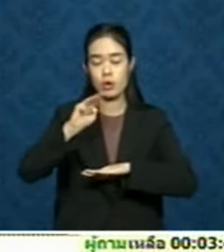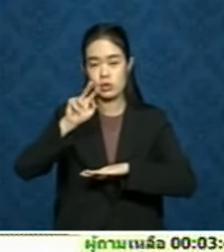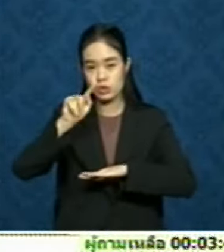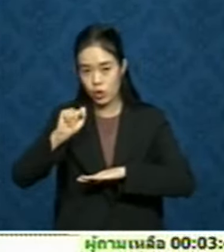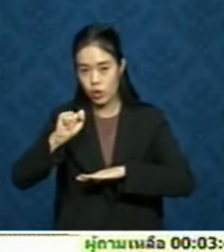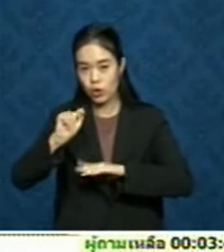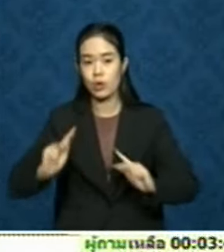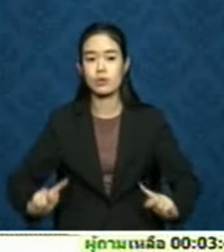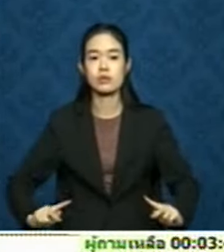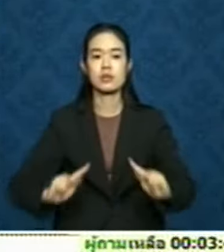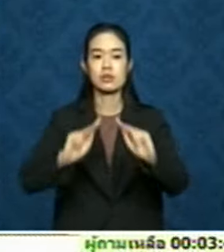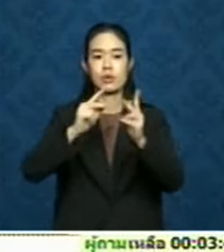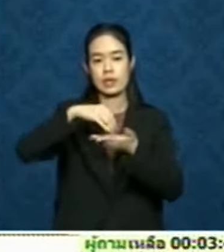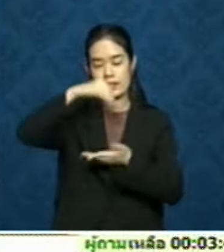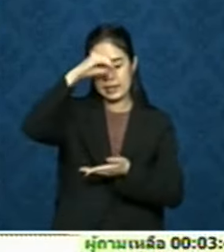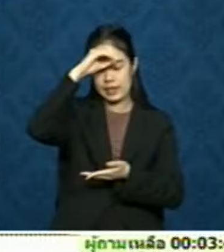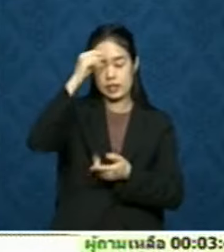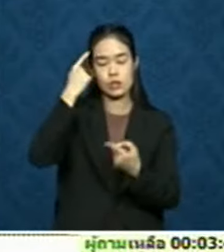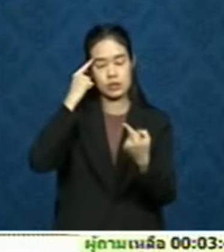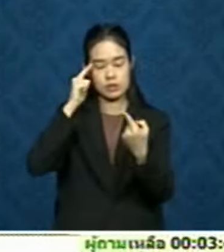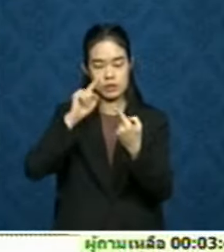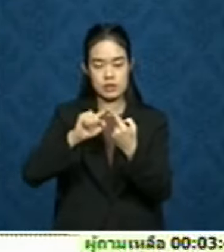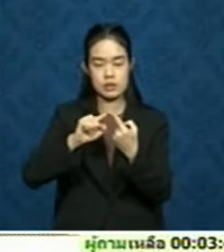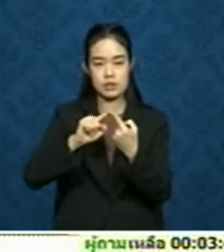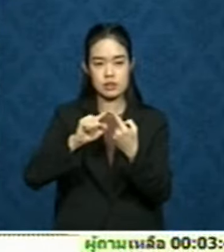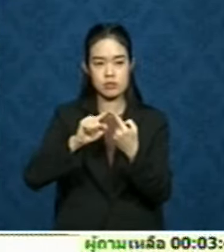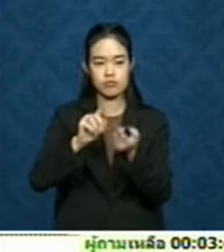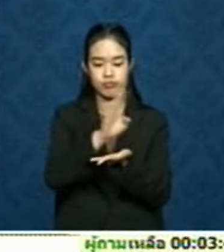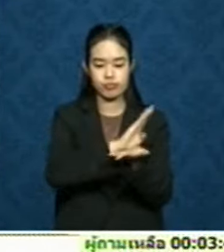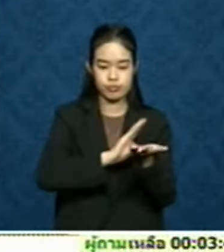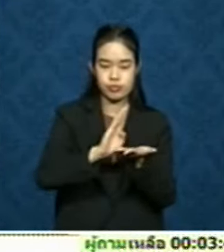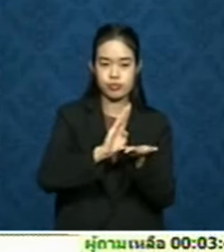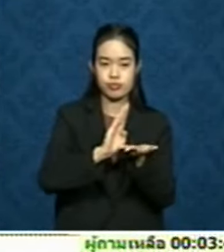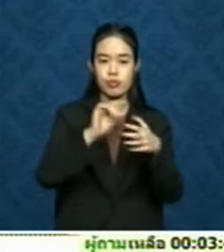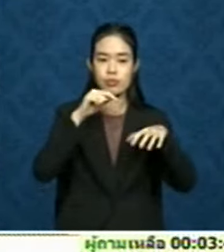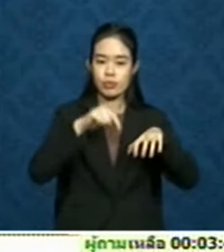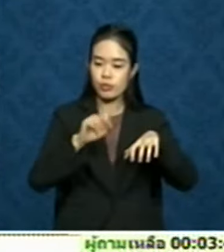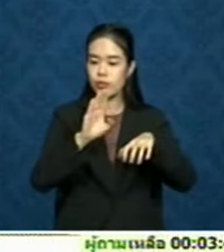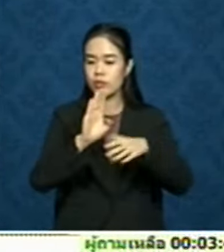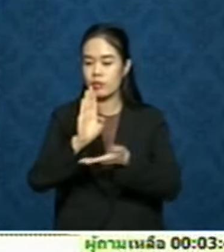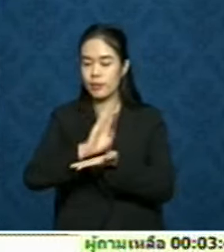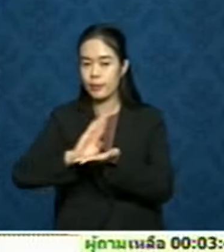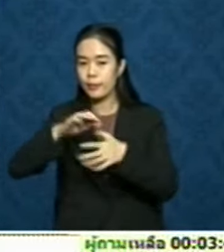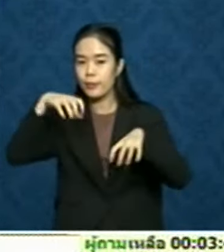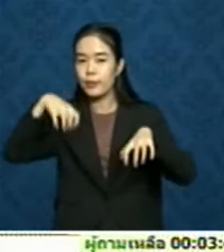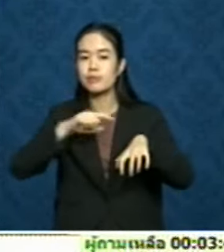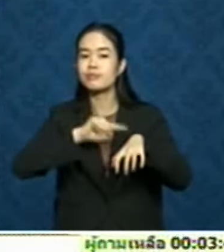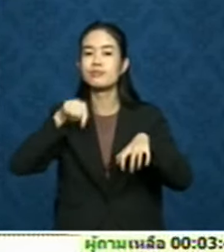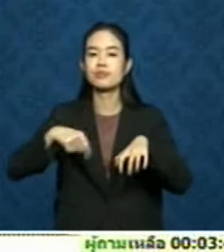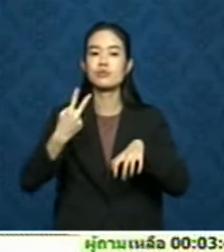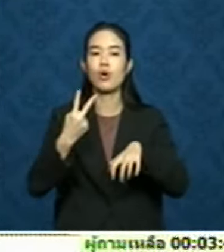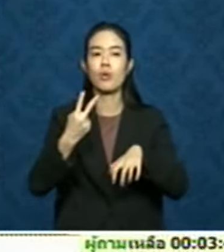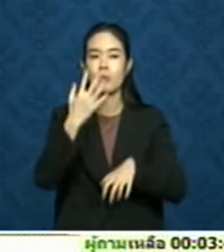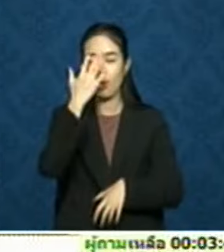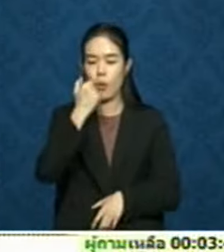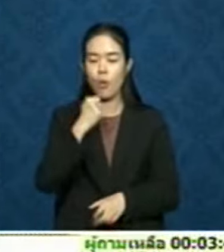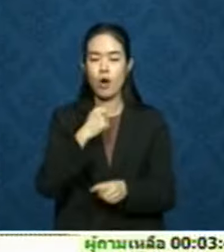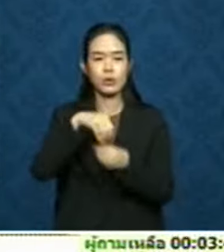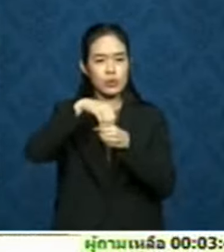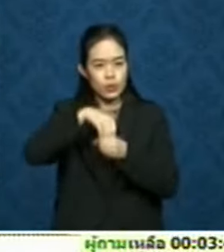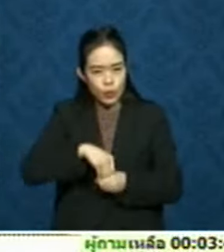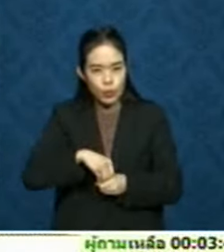แล้วก็เป็นนายกรัฐมนตรีเนี่ยได้ความสำคัญกับสองสถาบันศึกษานี้นะครับเป็นสถาบันศึกษาที่มีเกียรติมีอายุมายาวน